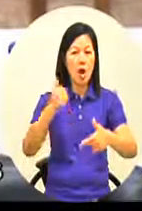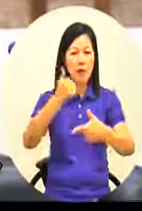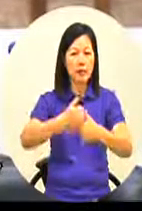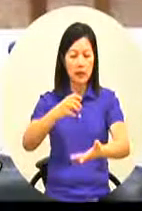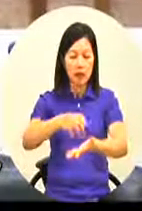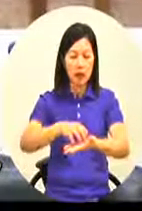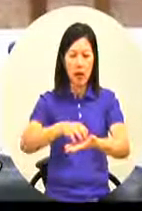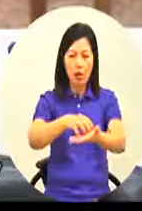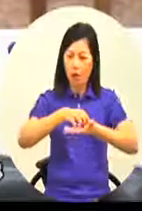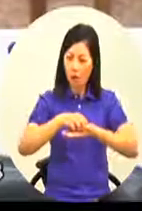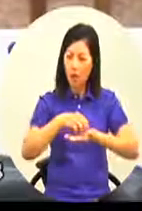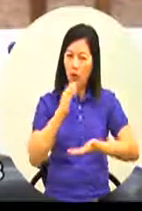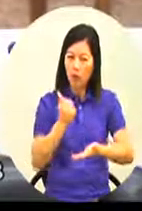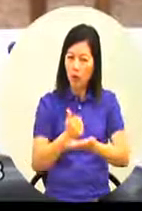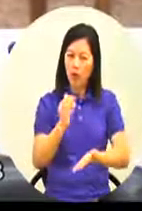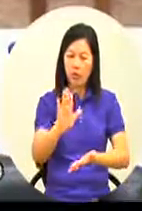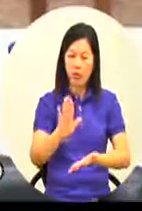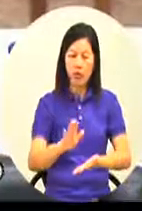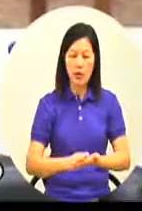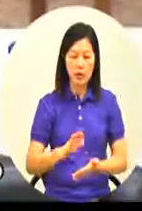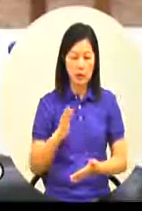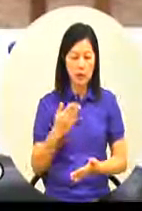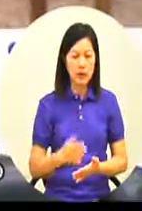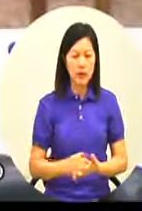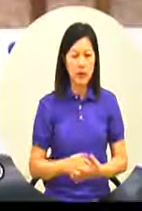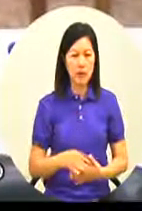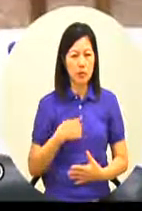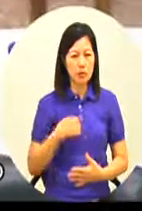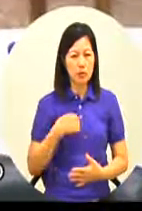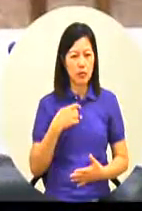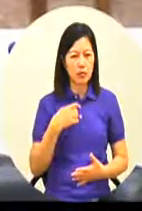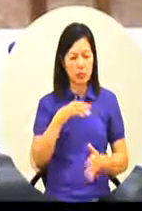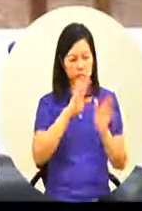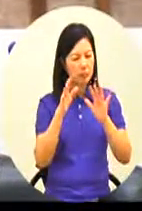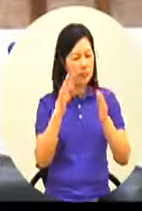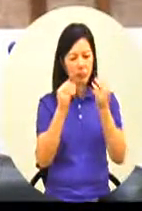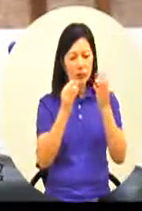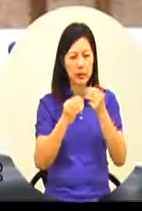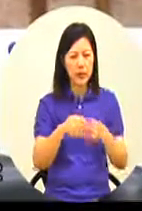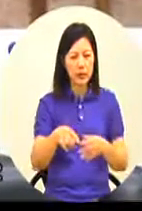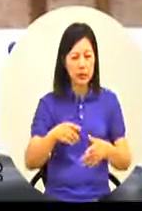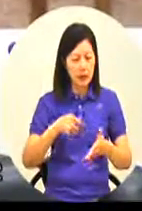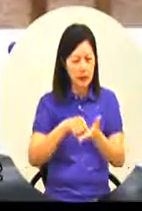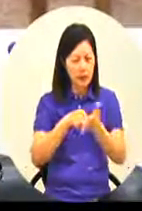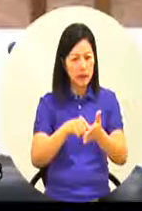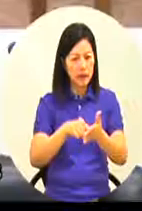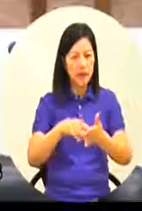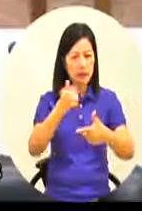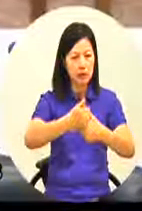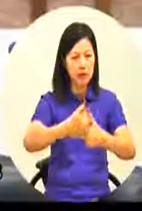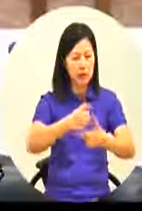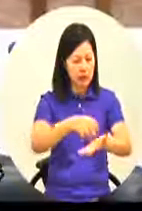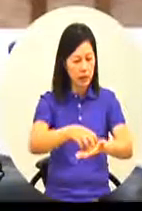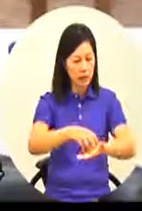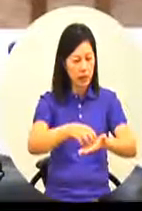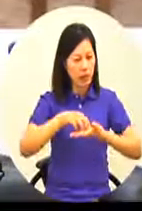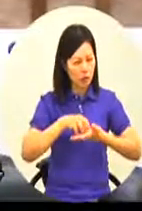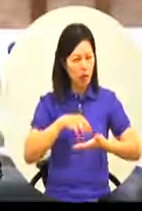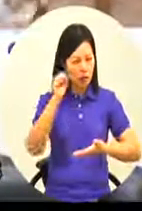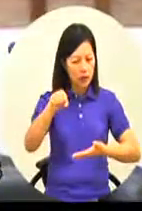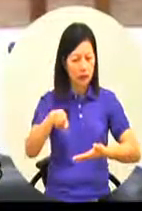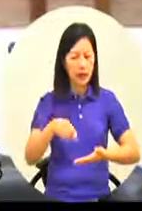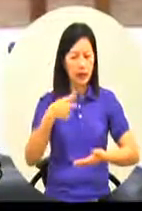港公务人员是毋是，因为没有拍客啊，吼。但是他们在新建申请建造，你准我了，我在建